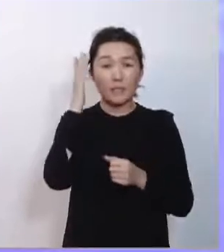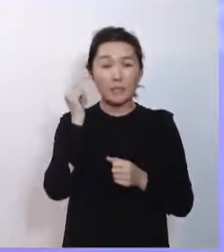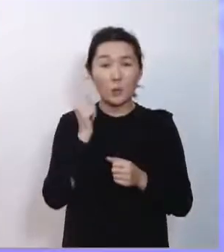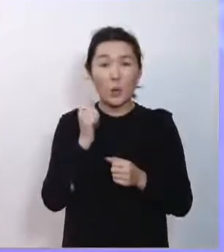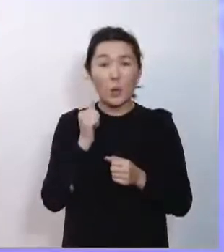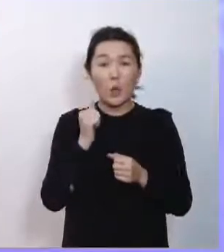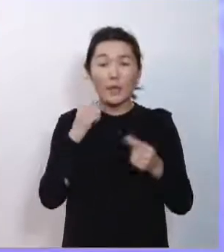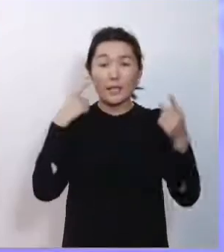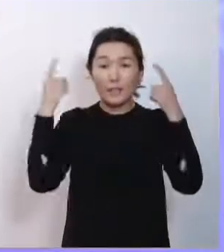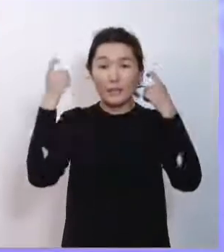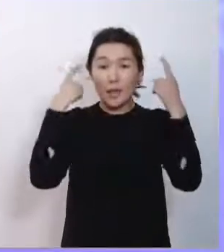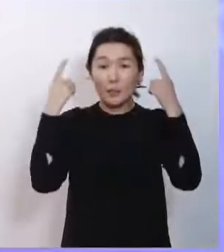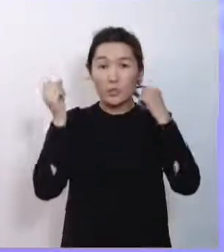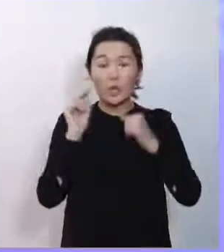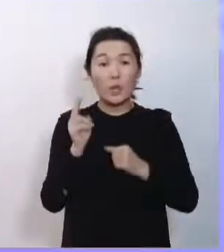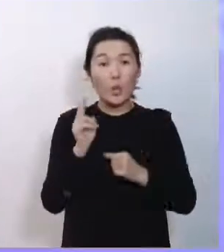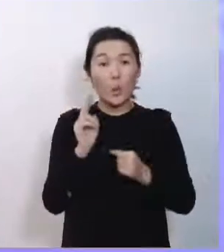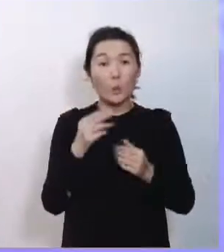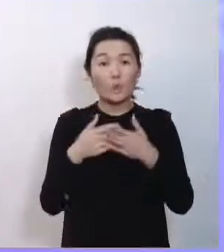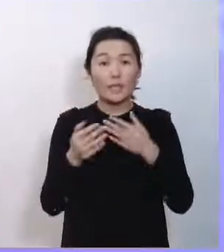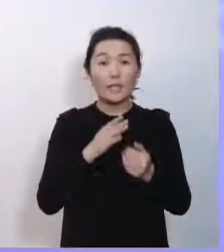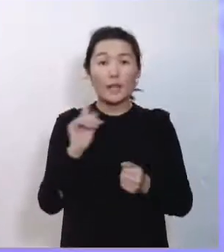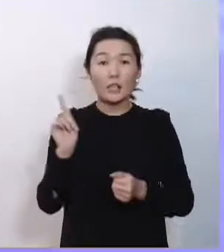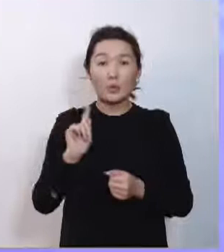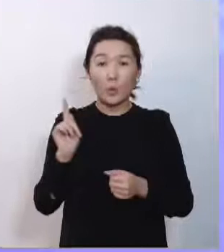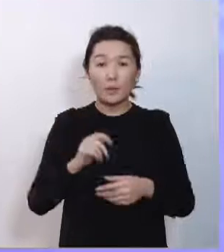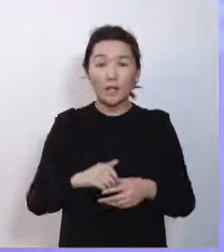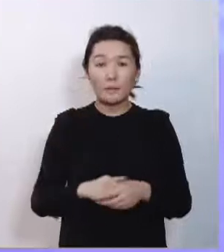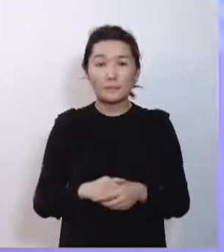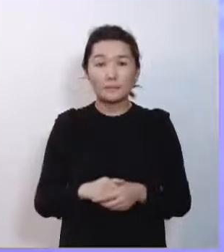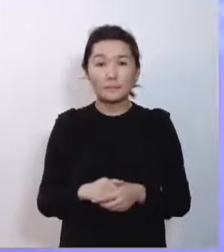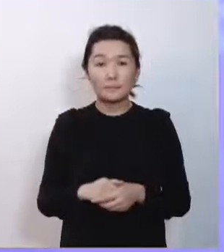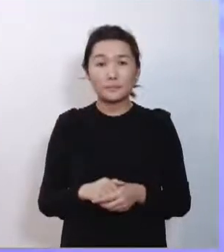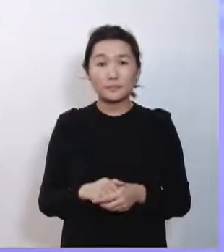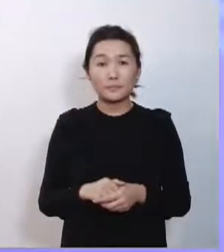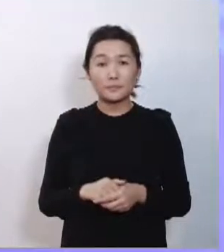и сообщают о ком-то или о чем-то.